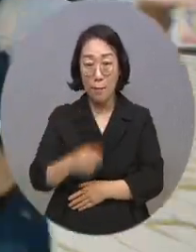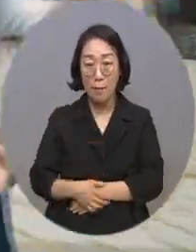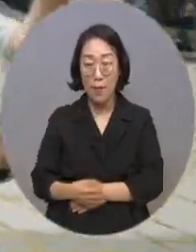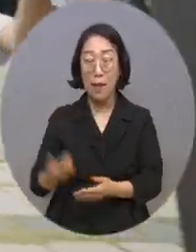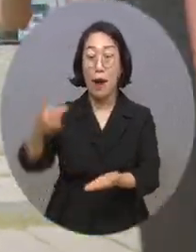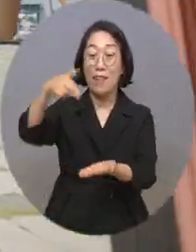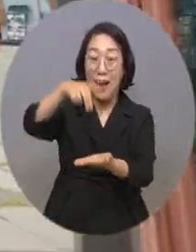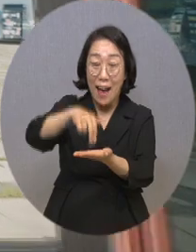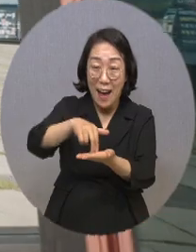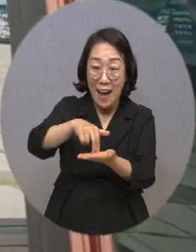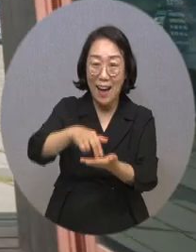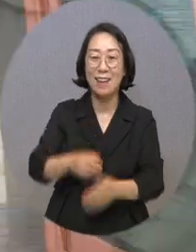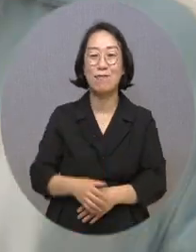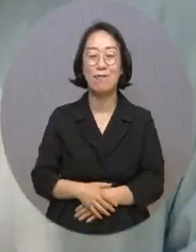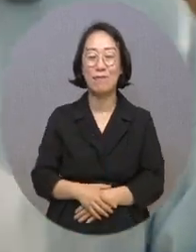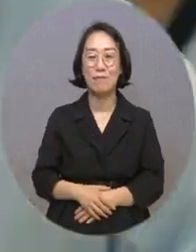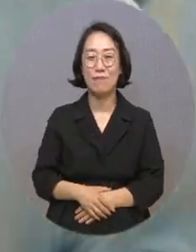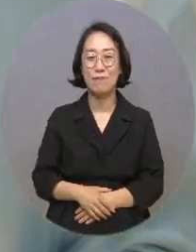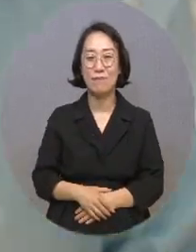발떡 일어나.